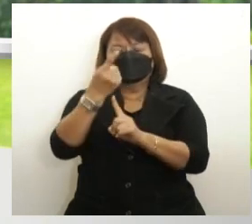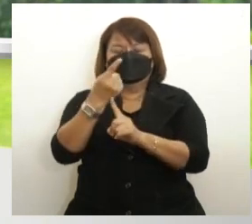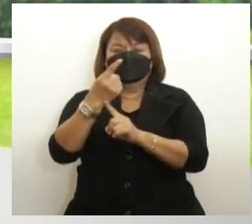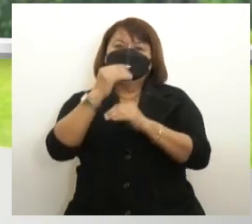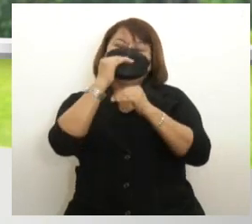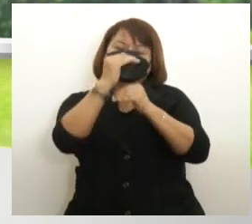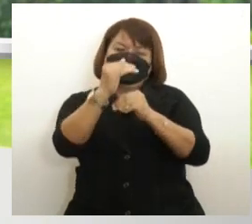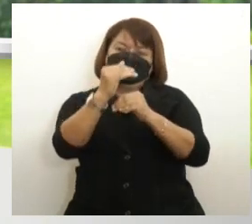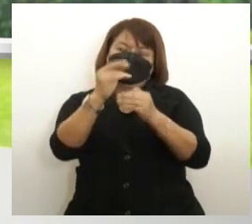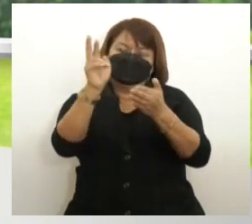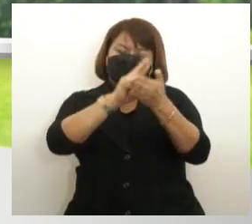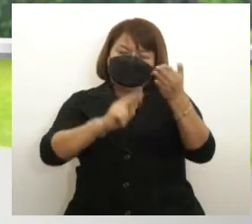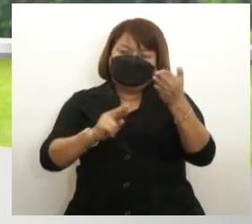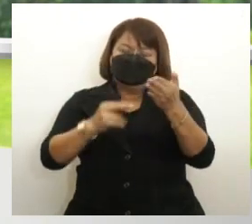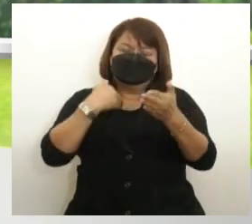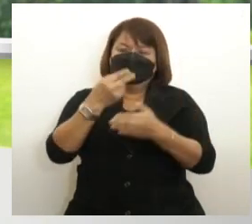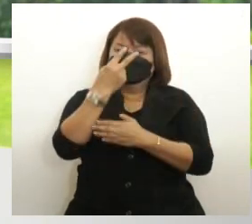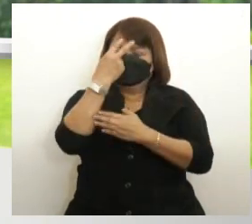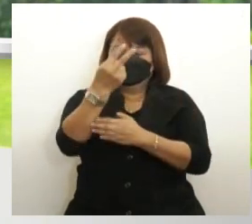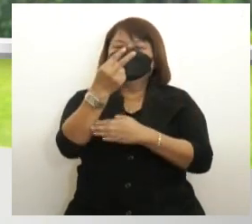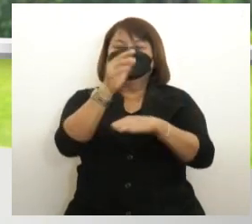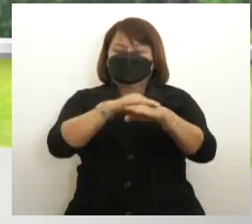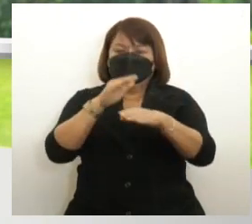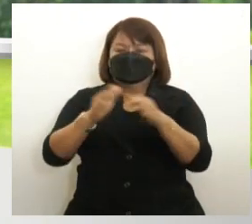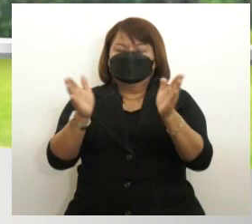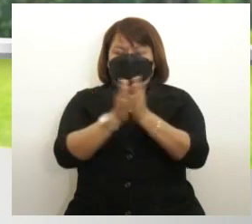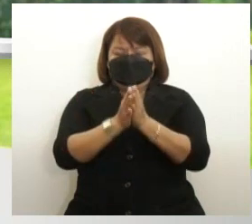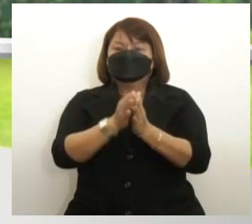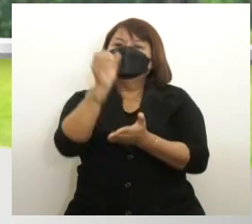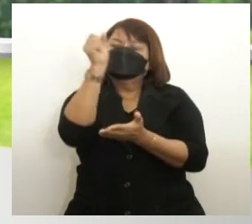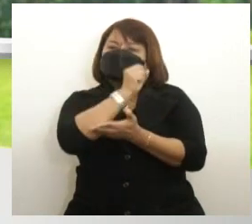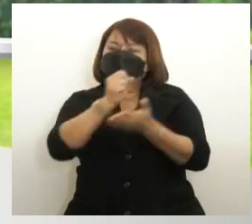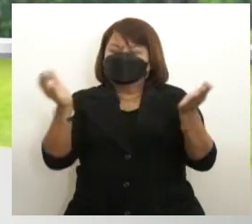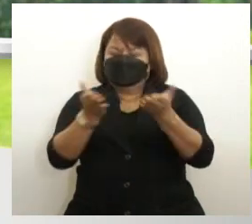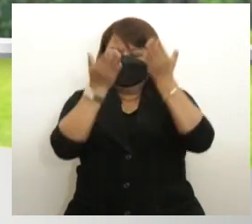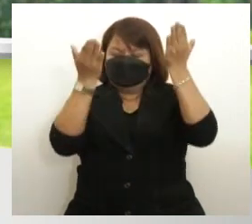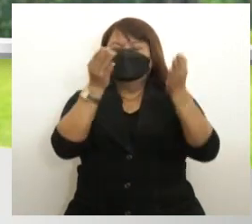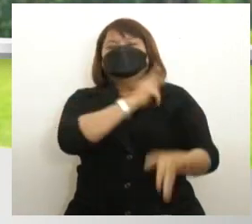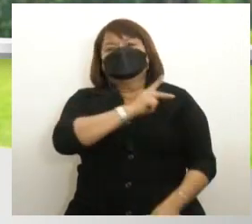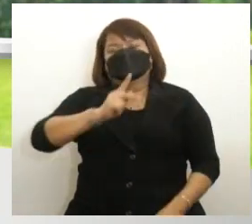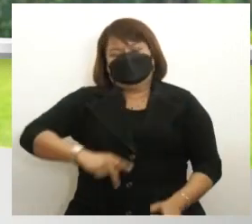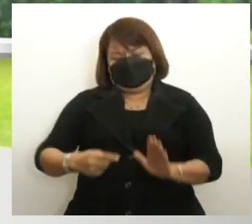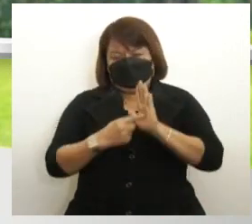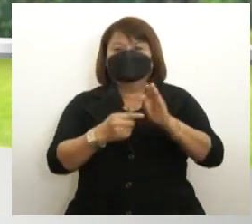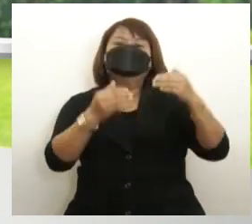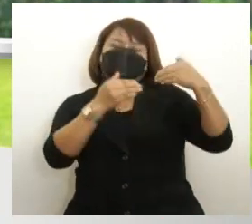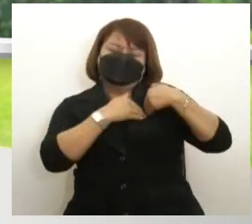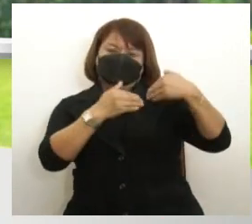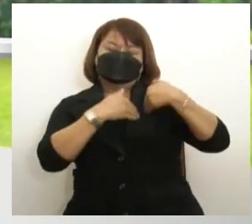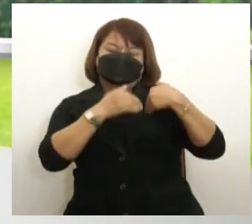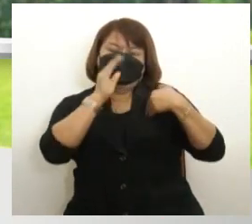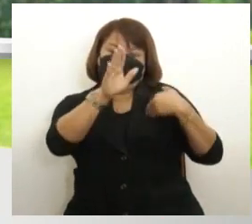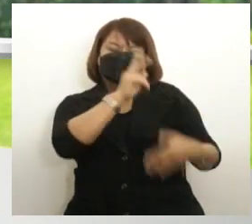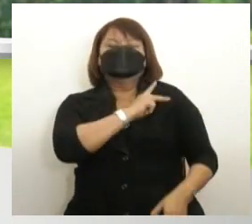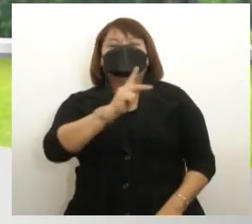วสปทของเราในวันนี้นะคะขอเชิญชวนทุกท่านได้ร่วมกันร้องเพลงสดุดีจอมราชาเพื่อเป็นการแสดงความจงรักภักดีต่อสถาบัน